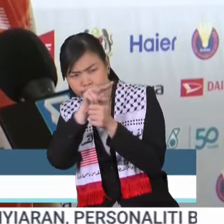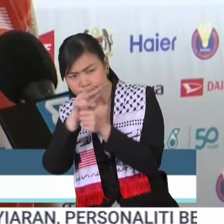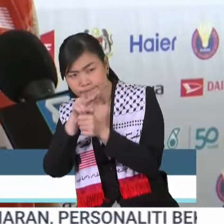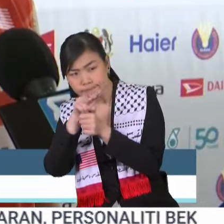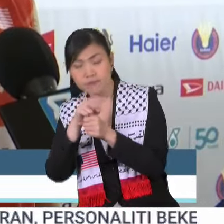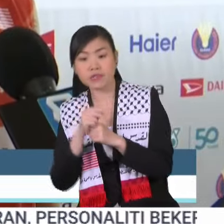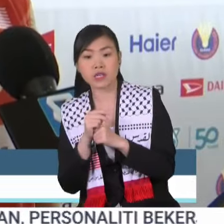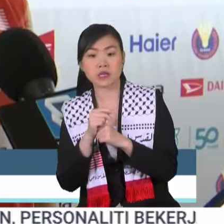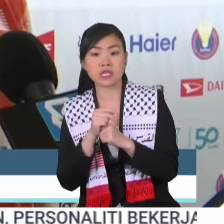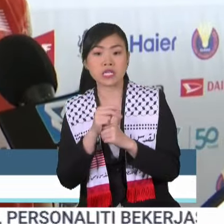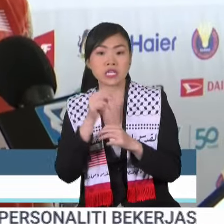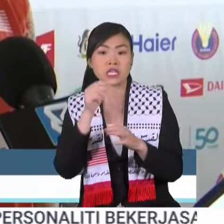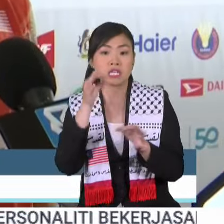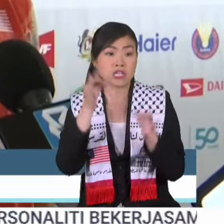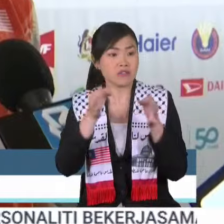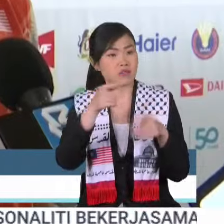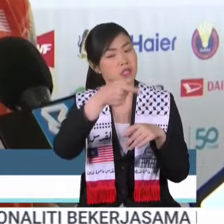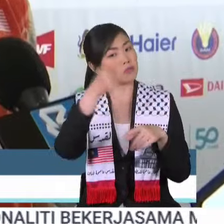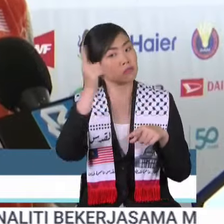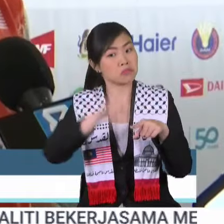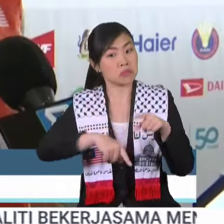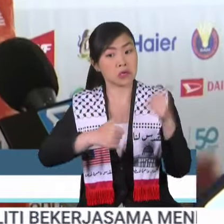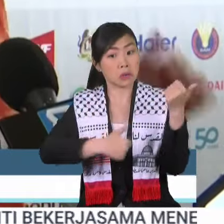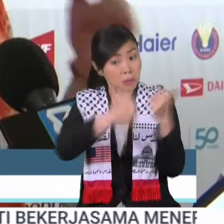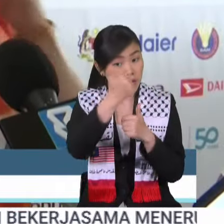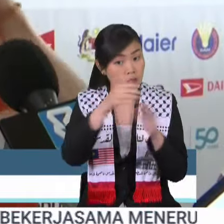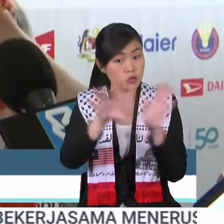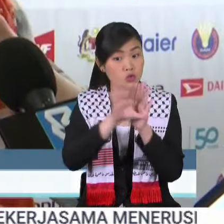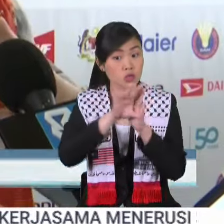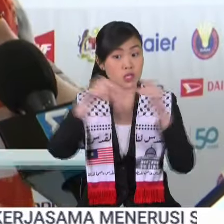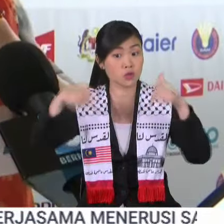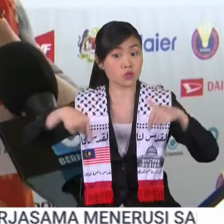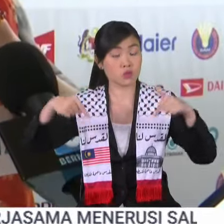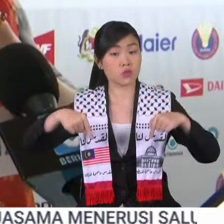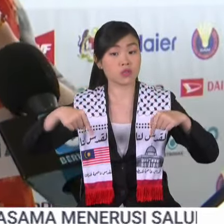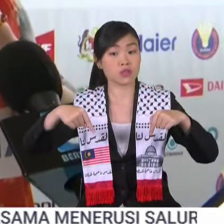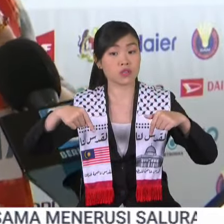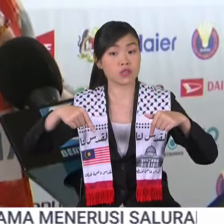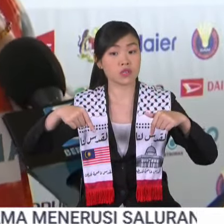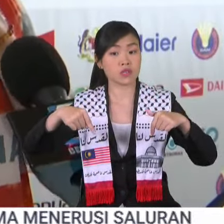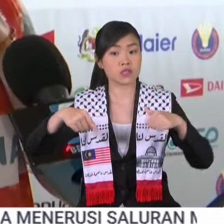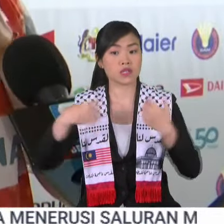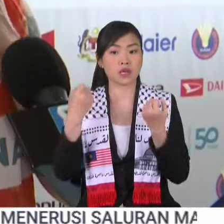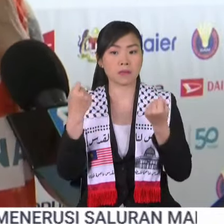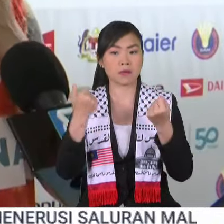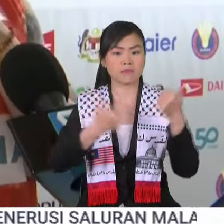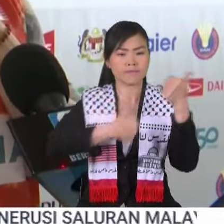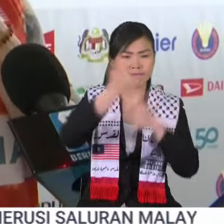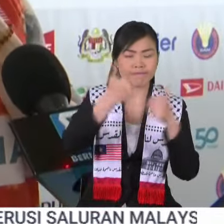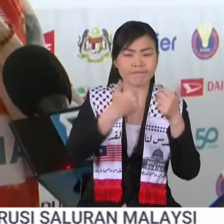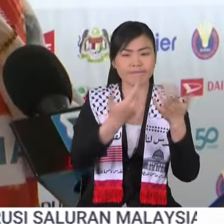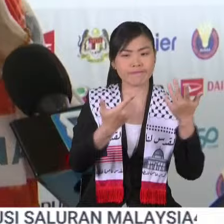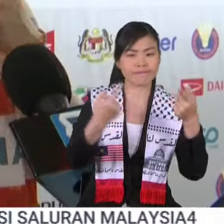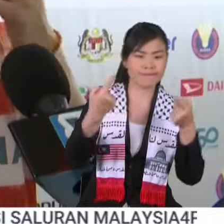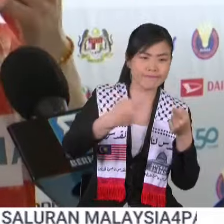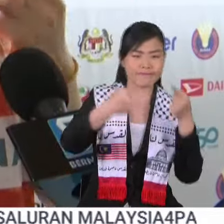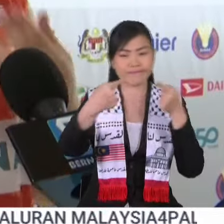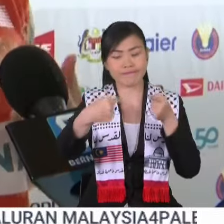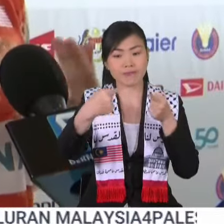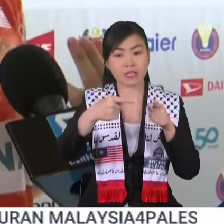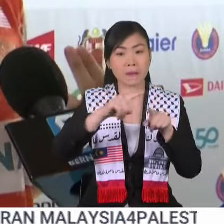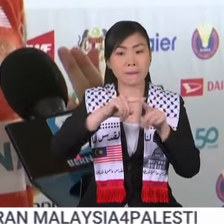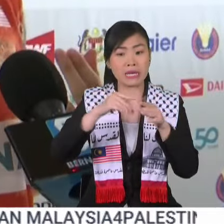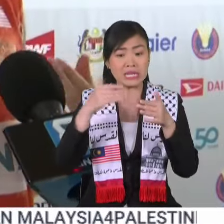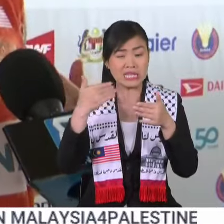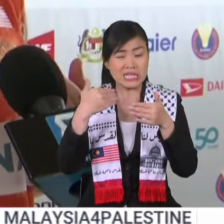sudah tak boleh menang kita. Macam hari ini kita leading banyak di first set kan, tapi diorang lagi